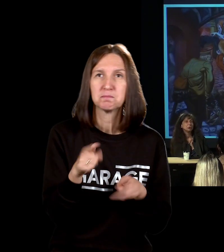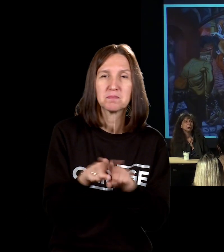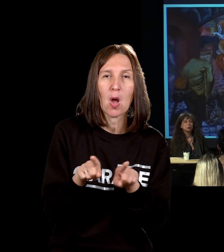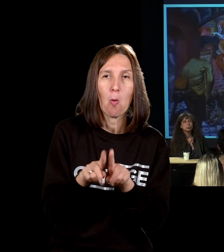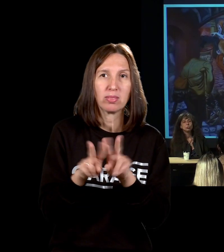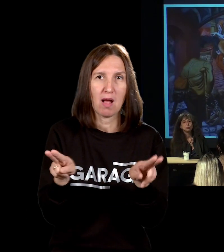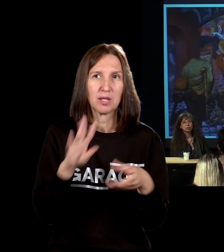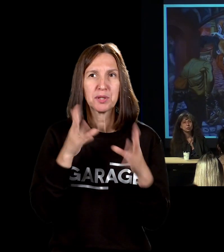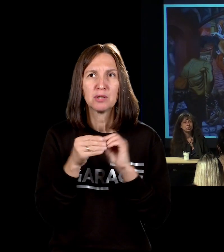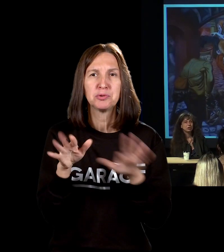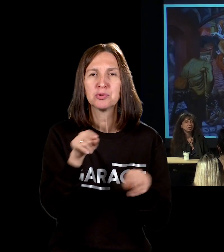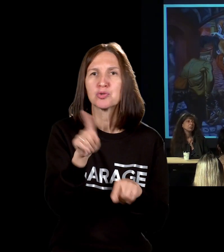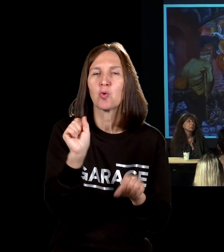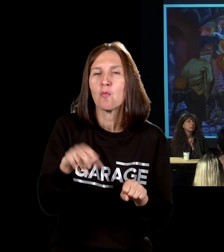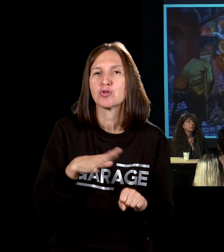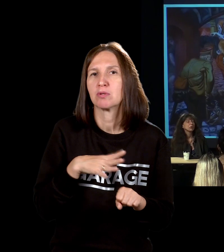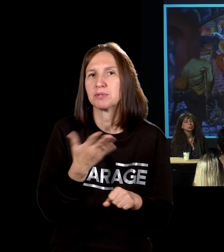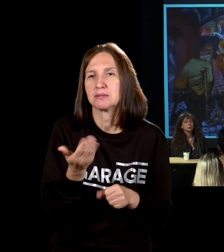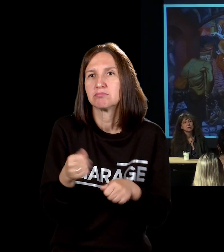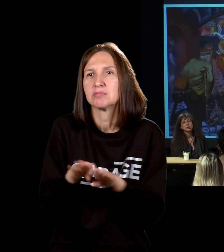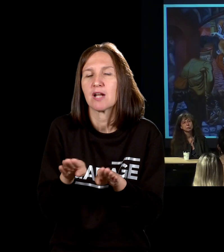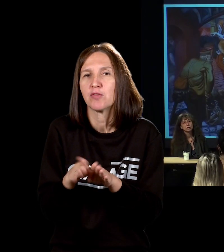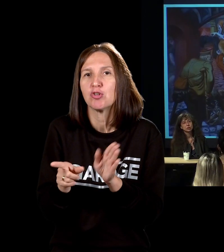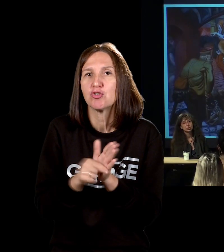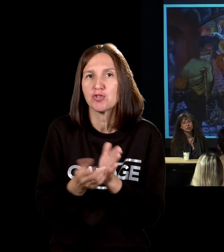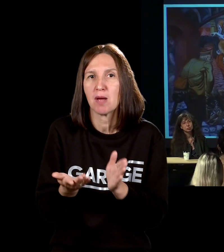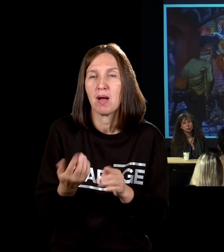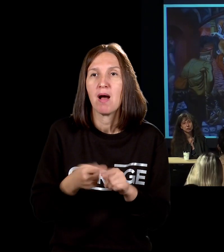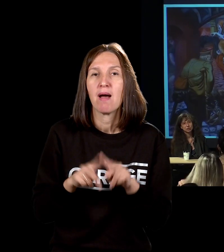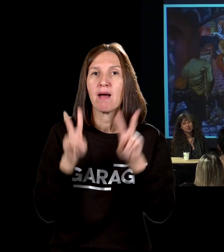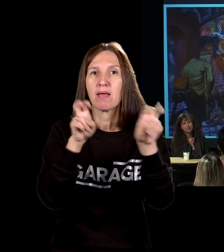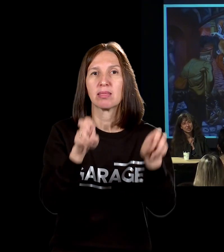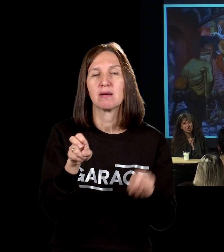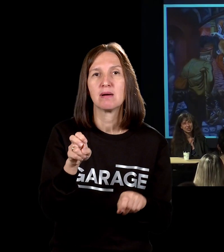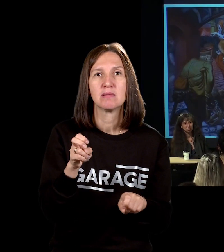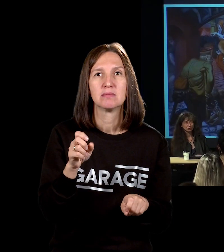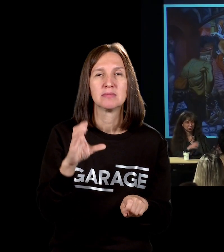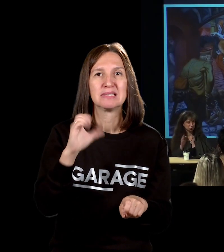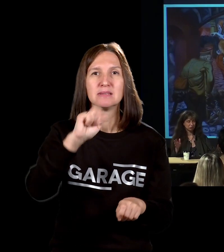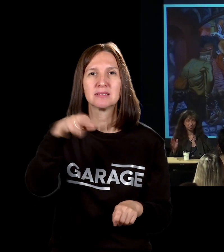аналоги, да, сюжетные, что это может быть, да, да, «Садземных наслаждений» Босха.